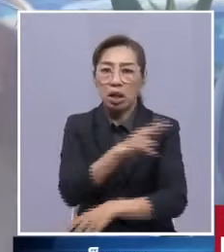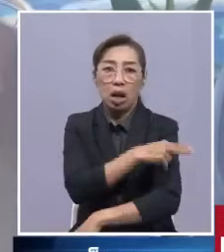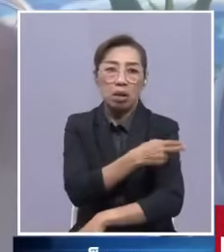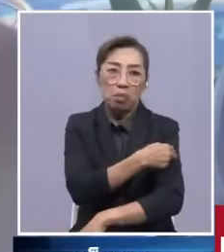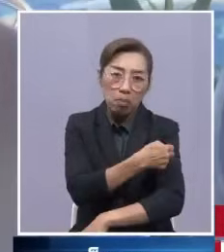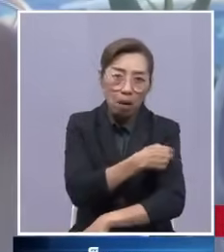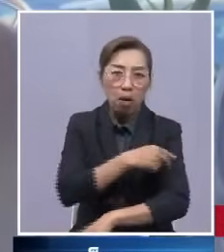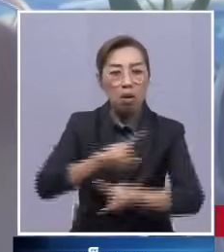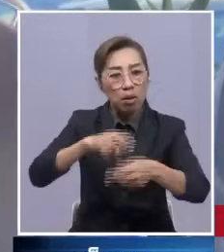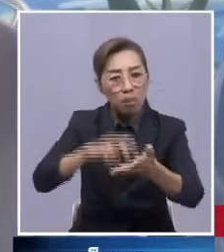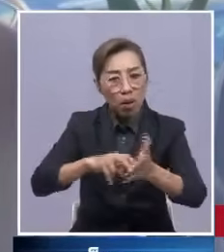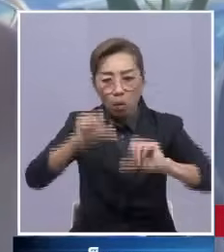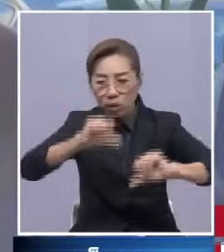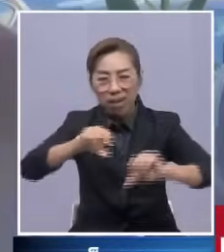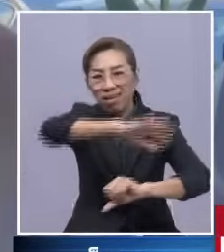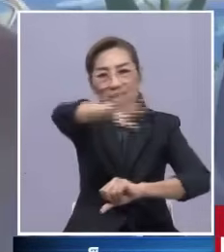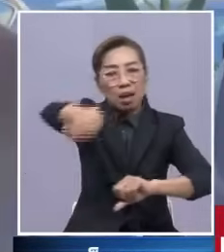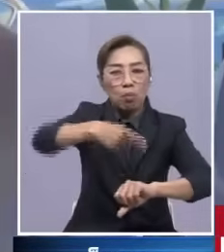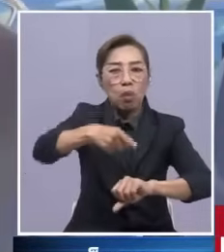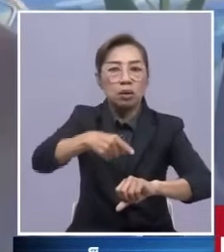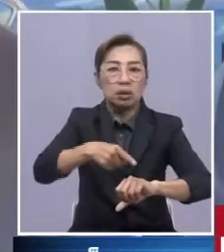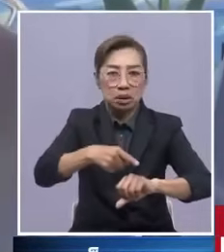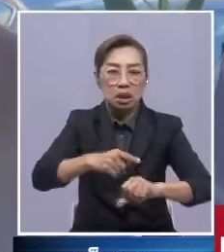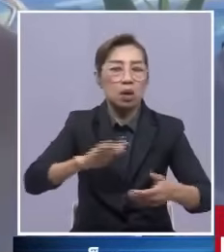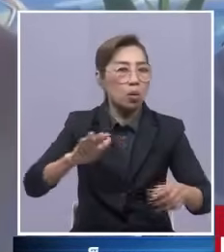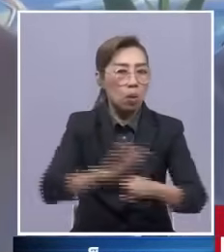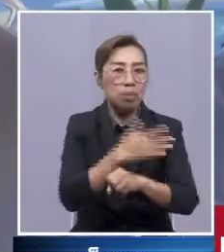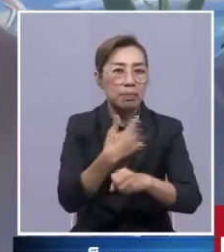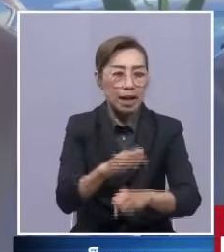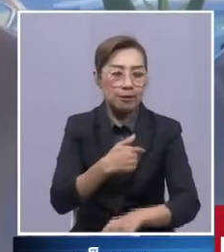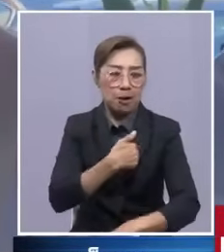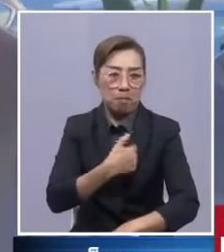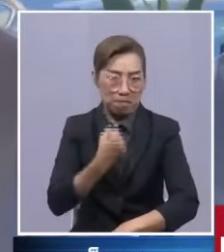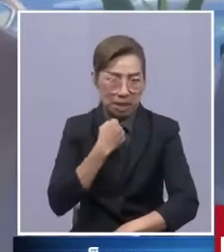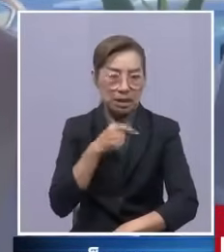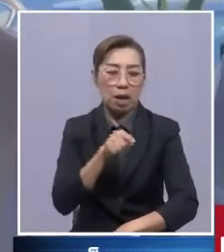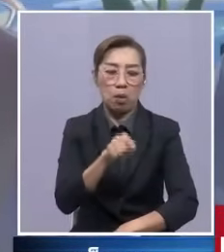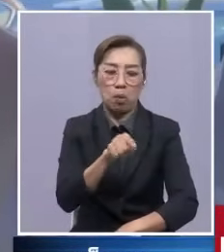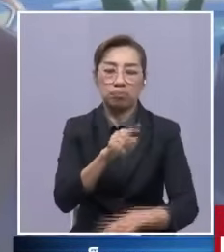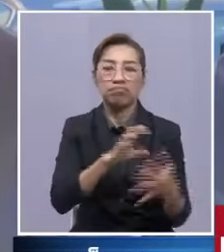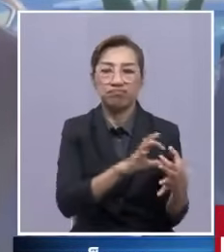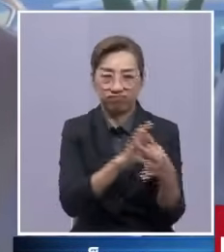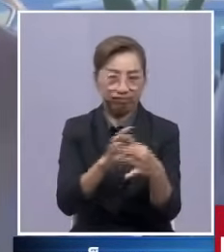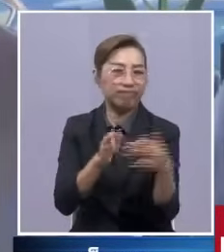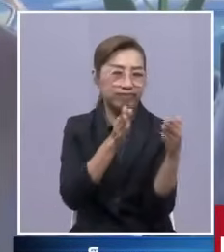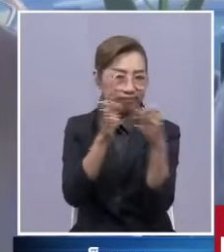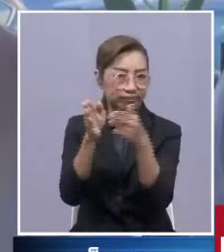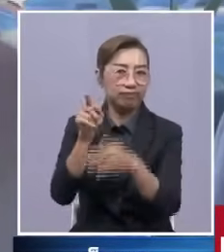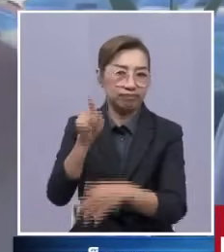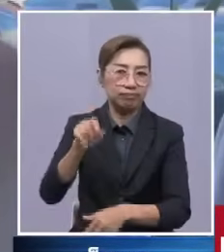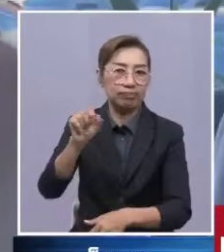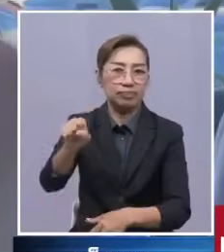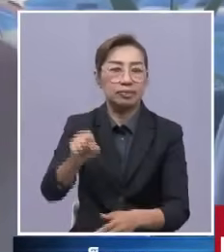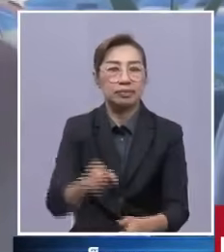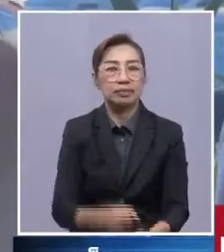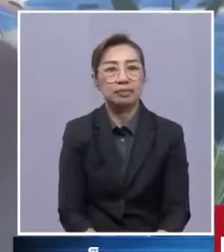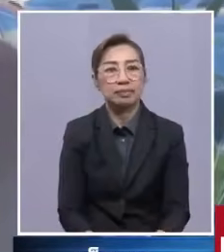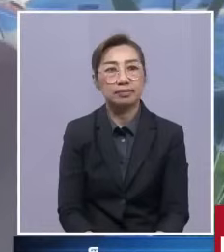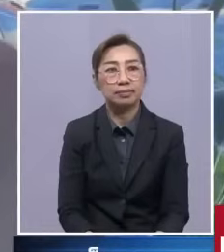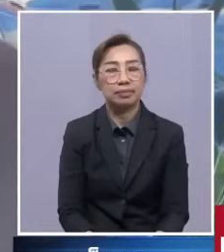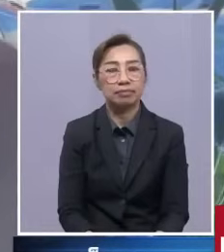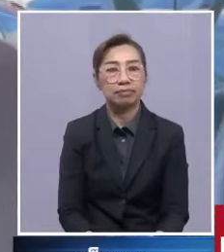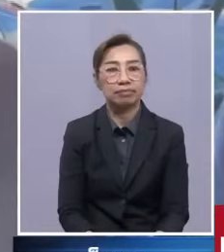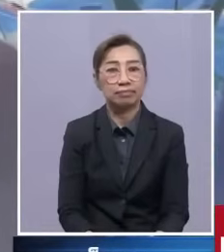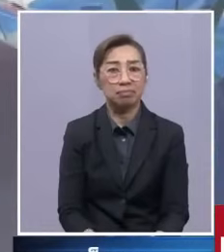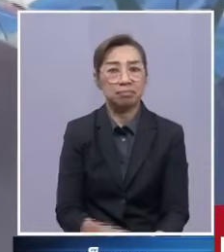ตร์นะครับเราก็มีความเชื่อมั่นตามที่สืบมาว่ามันมีความสอดคล้องต้องกันทั้งหมดครับอ๋อนี่